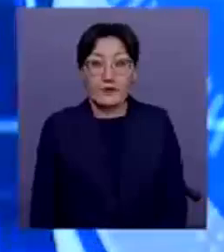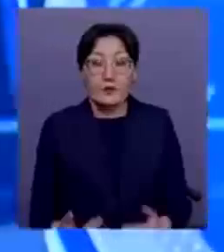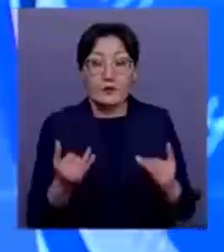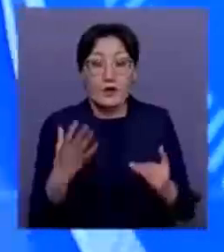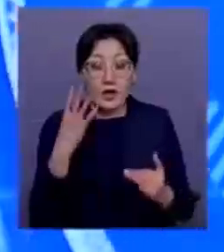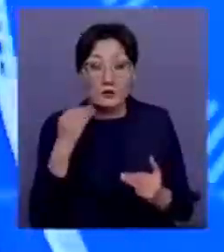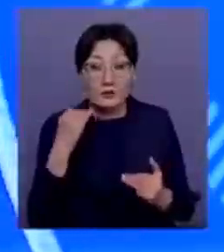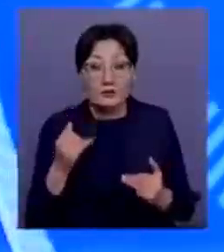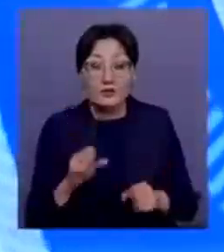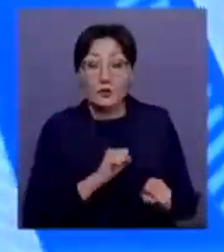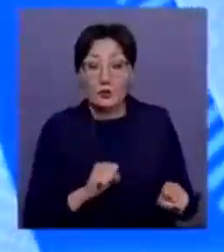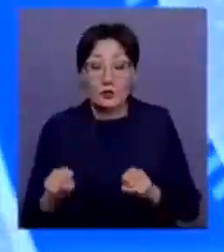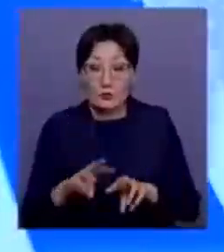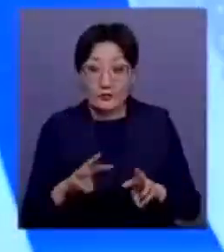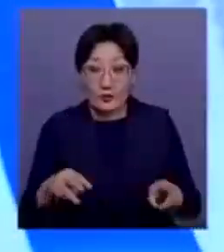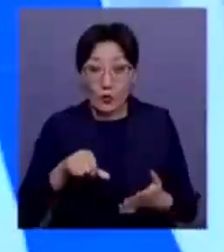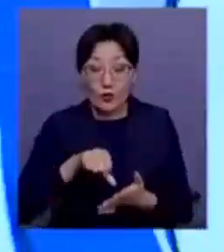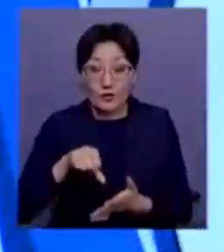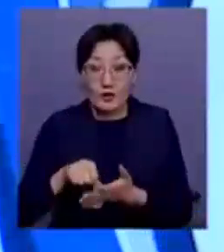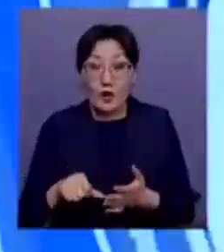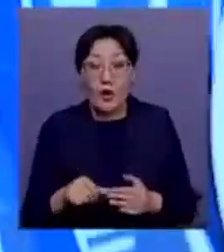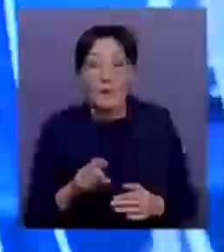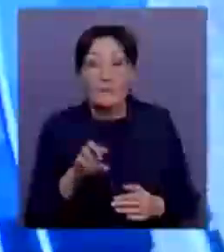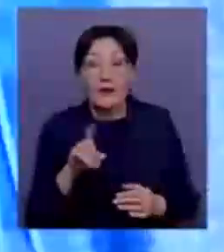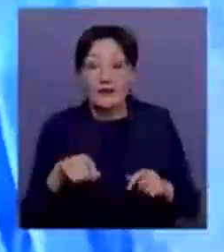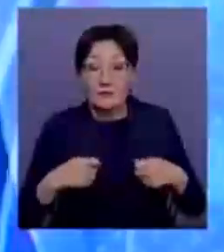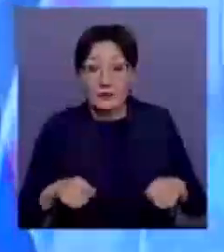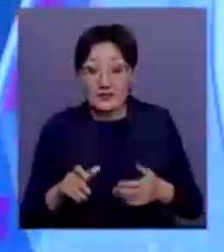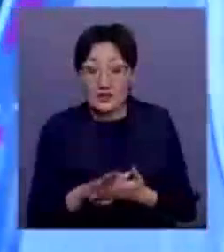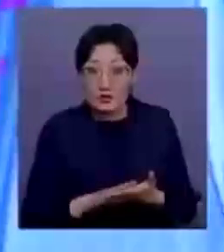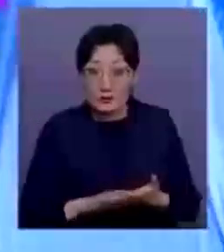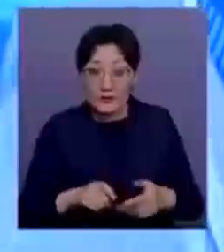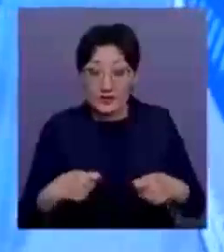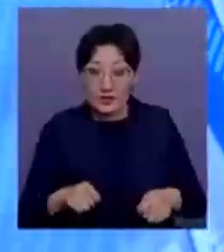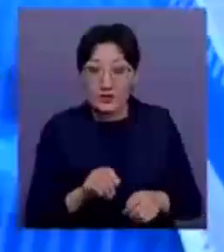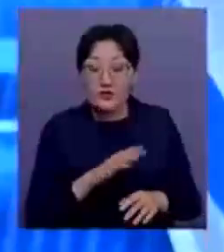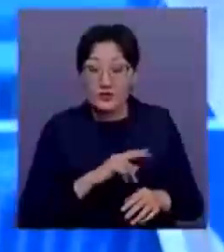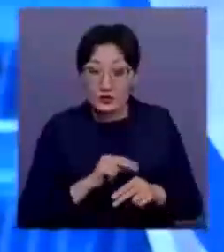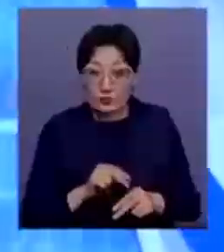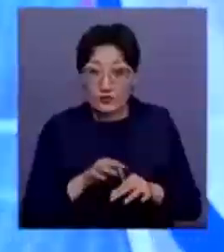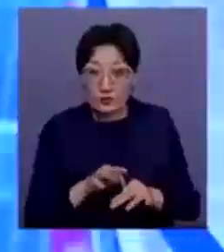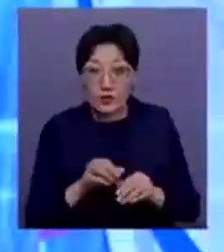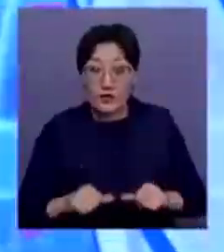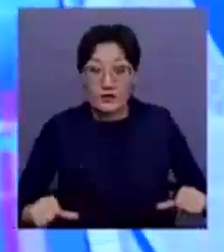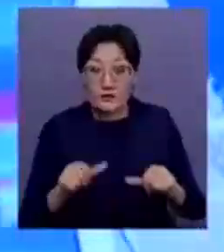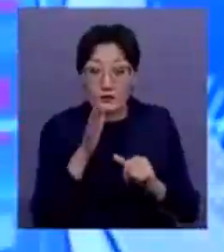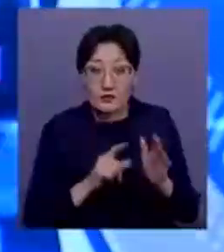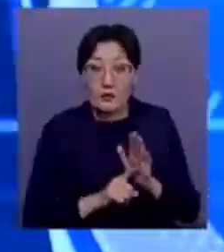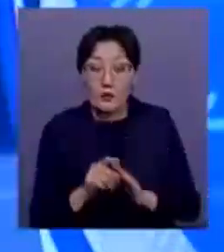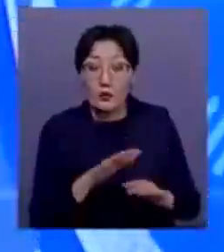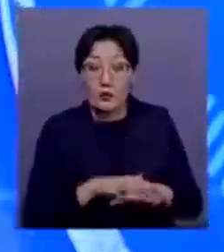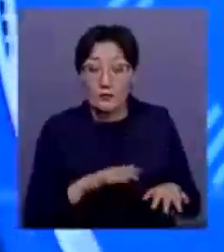Бүгін Алматыда Қорғаныс министрлігінің өкілдері Барыс базарын дезинфекциялауға шықты. Олар карантин басталғалы бері қоғамдық